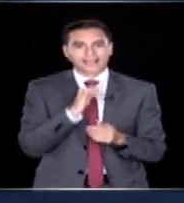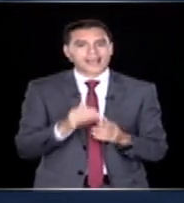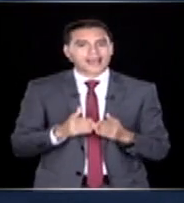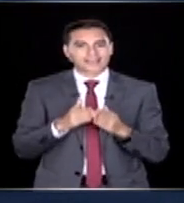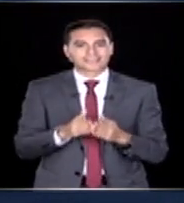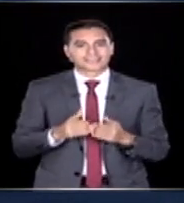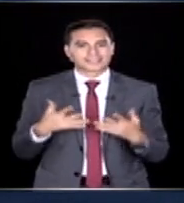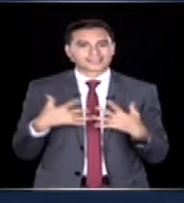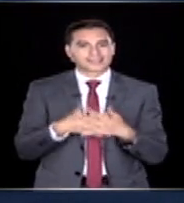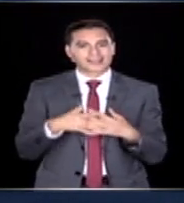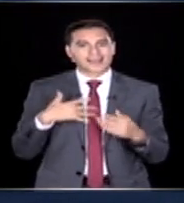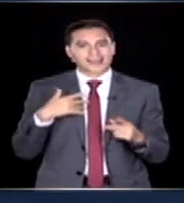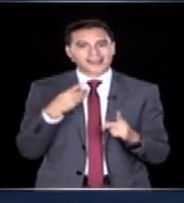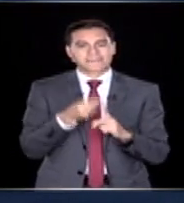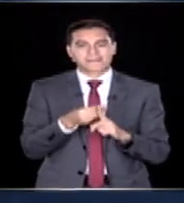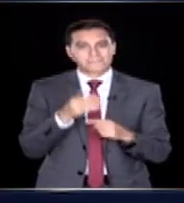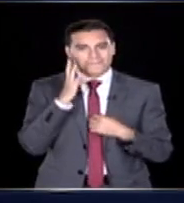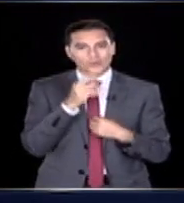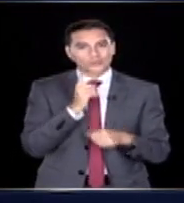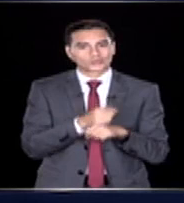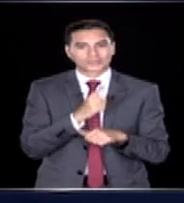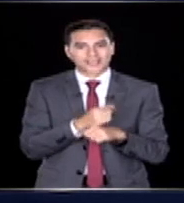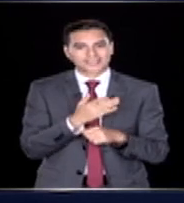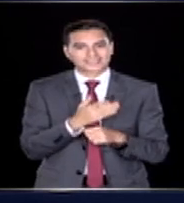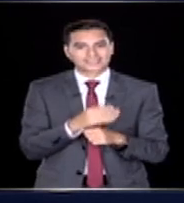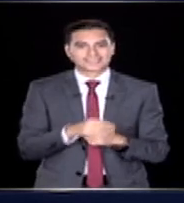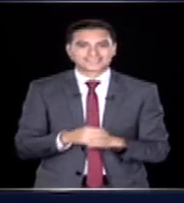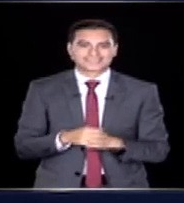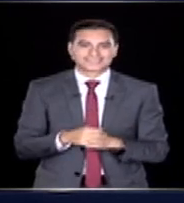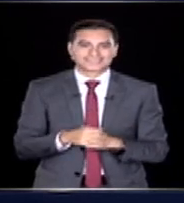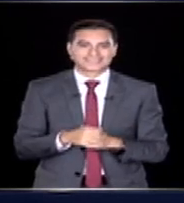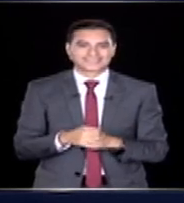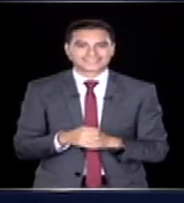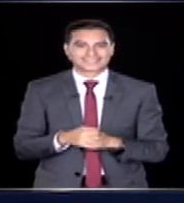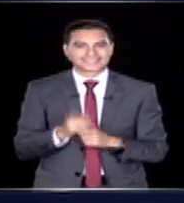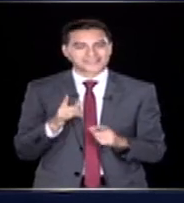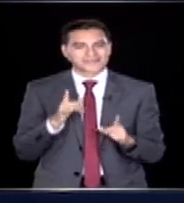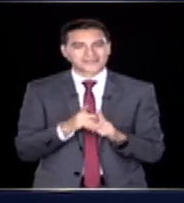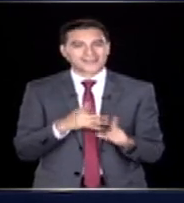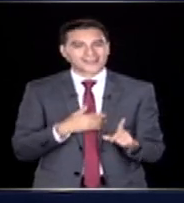شراع، يعني أستاذة بصراحة، يعني أستاذة جميل يعني